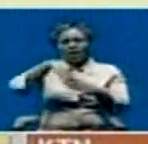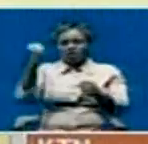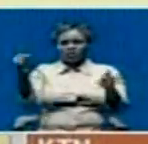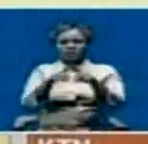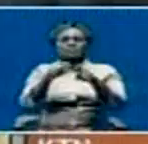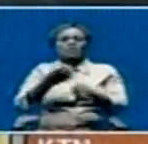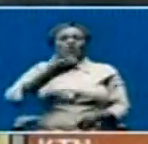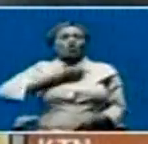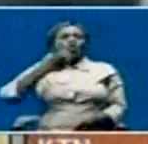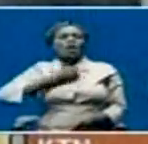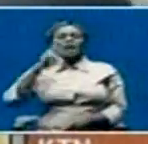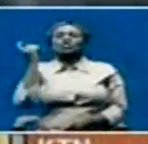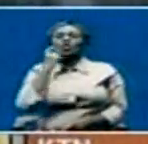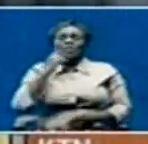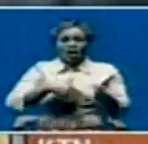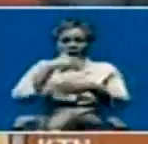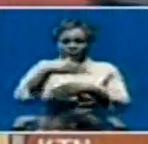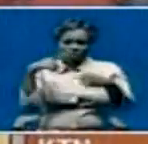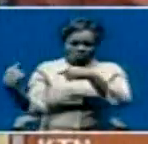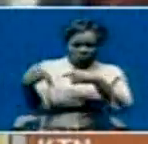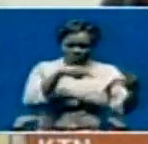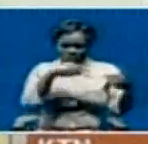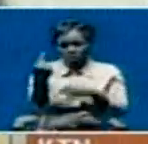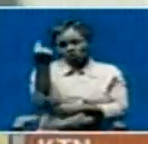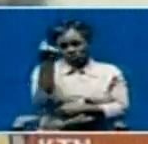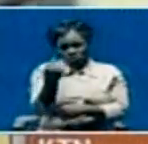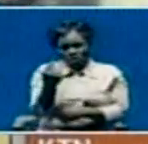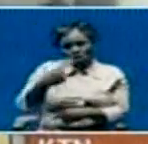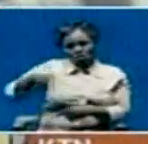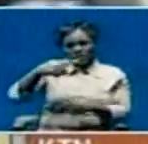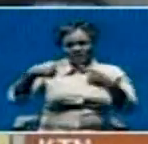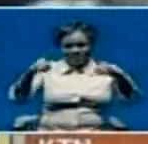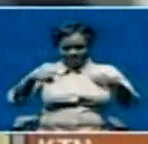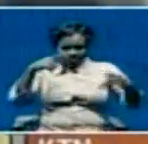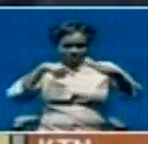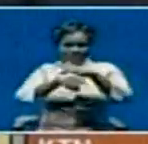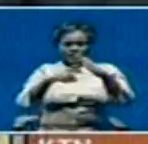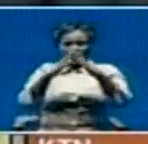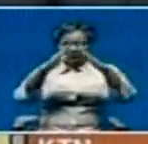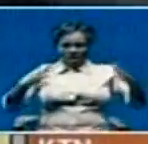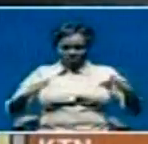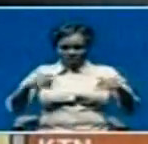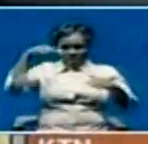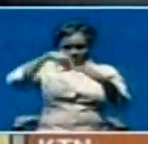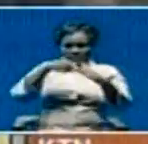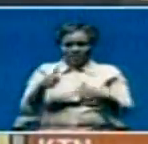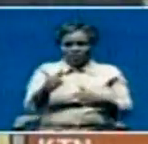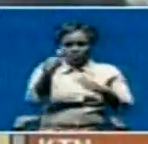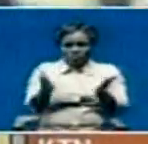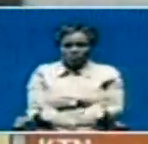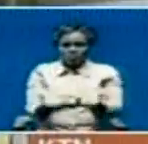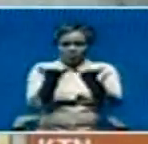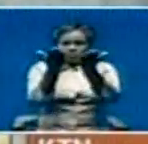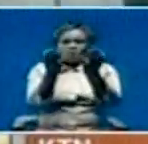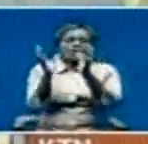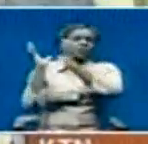mwenye duka baada ya vug na fujo hilo tuli kuia ndani ndani lif enda karau